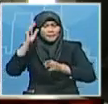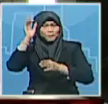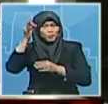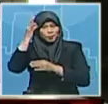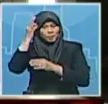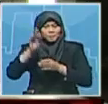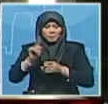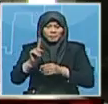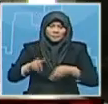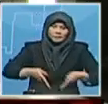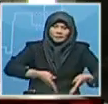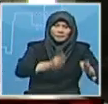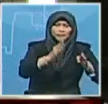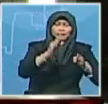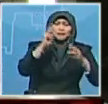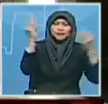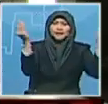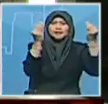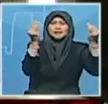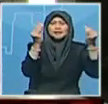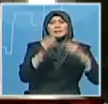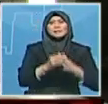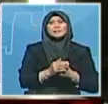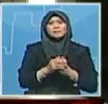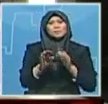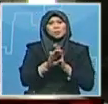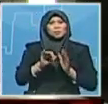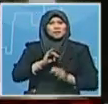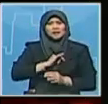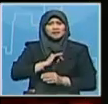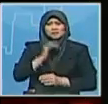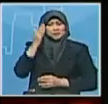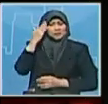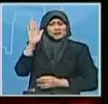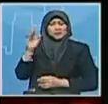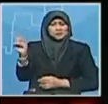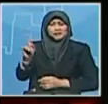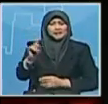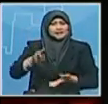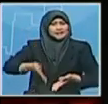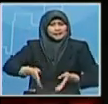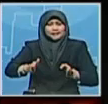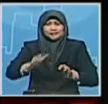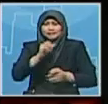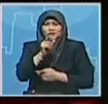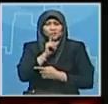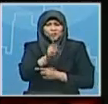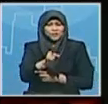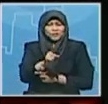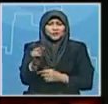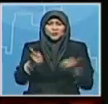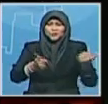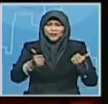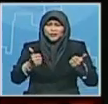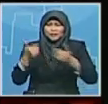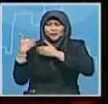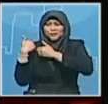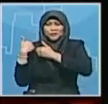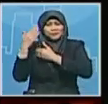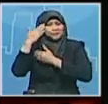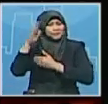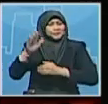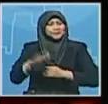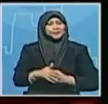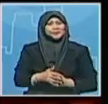majlis. Kalau tanya kepada Marhain, seperti saya pun tak boleh nak identify. Kita pun tak pasti di mana satu. Dan anda masih